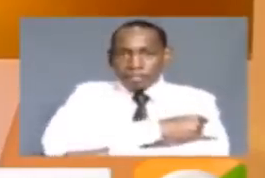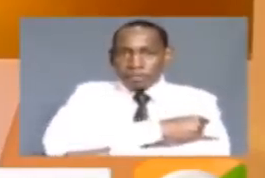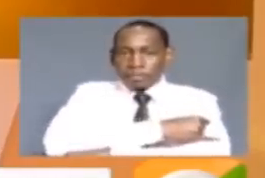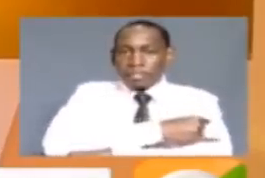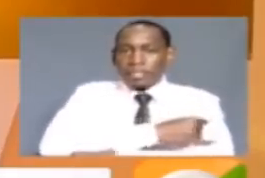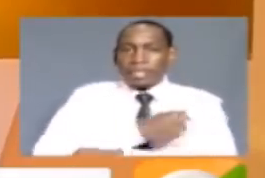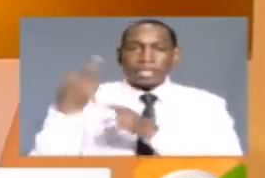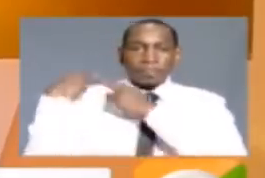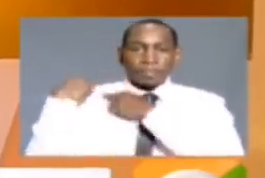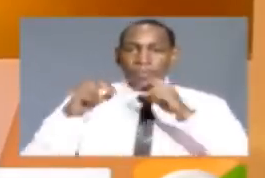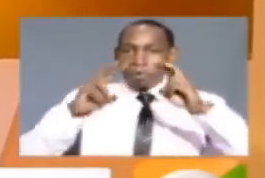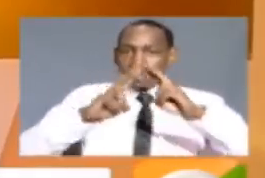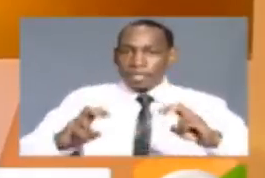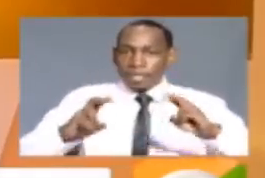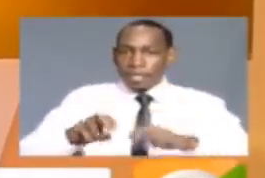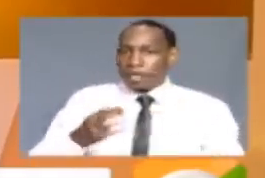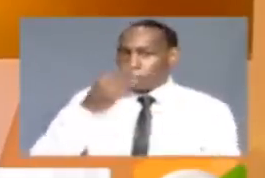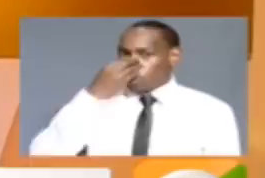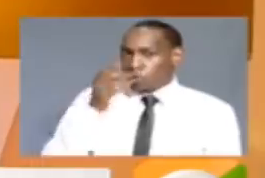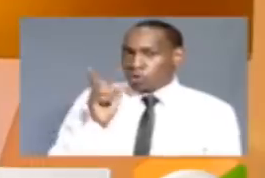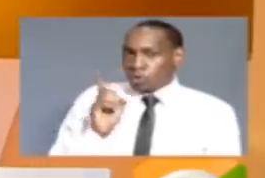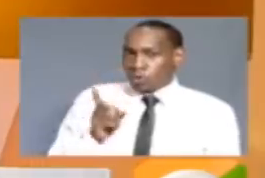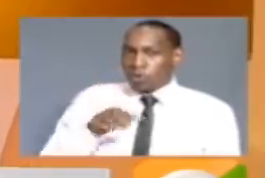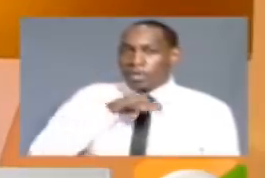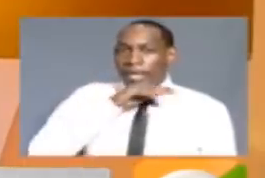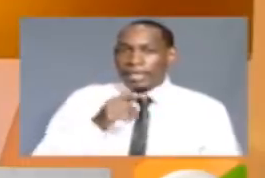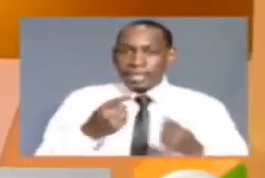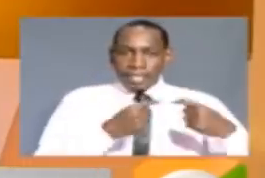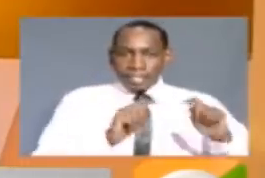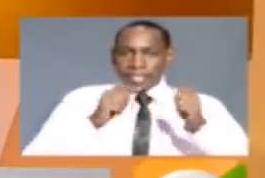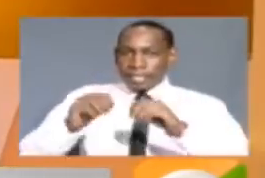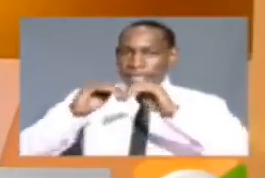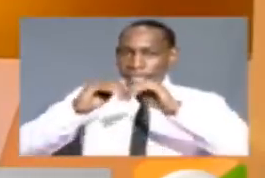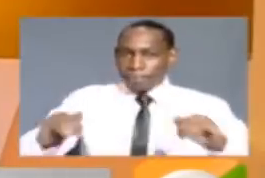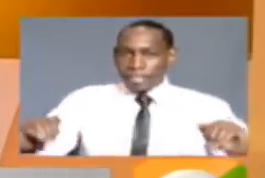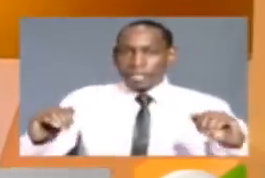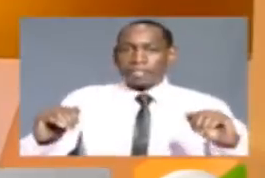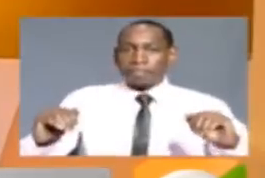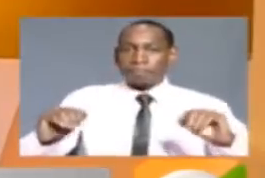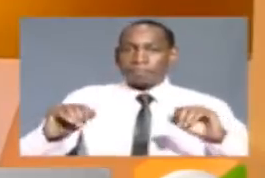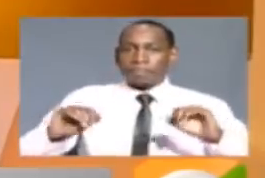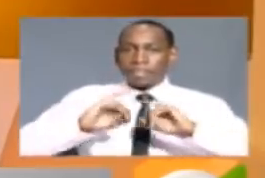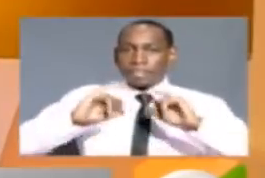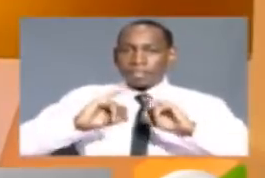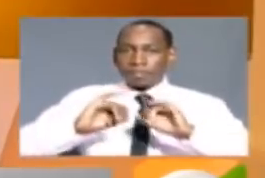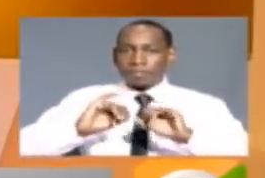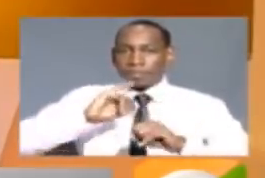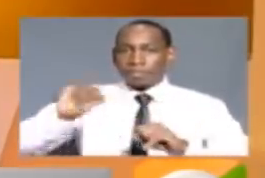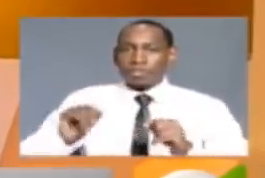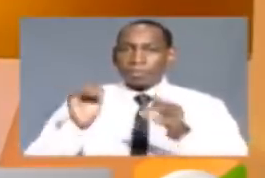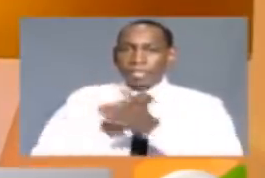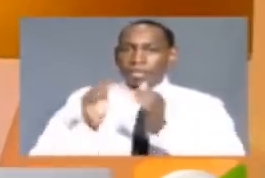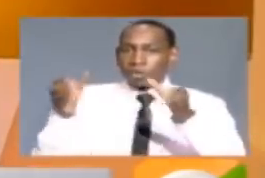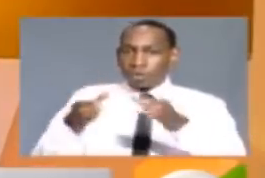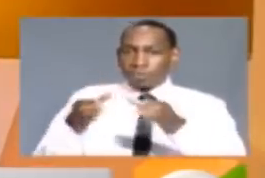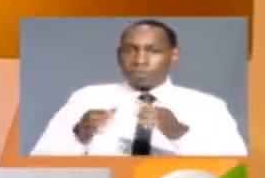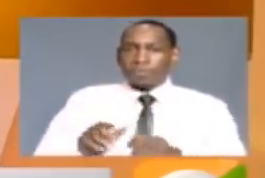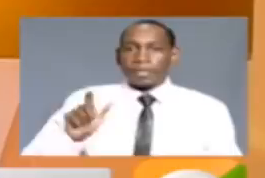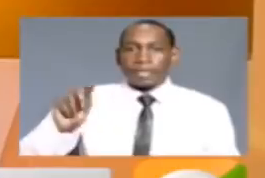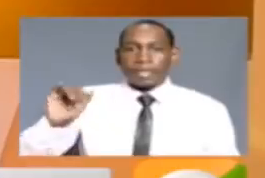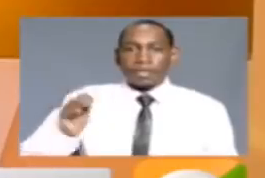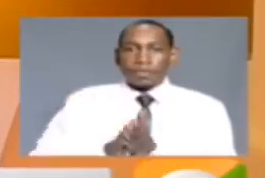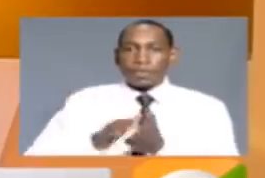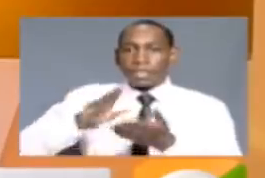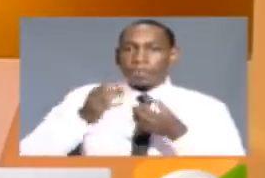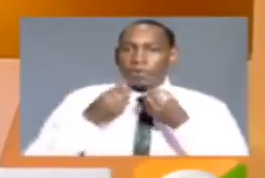uchunguzi. Naye Ruto amemuonya Raila dhidi ya jaribio la kutaka kuleta mgawanyiko katika chama cha Jubilee. Stephen Leto ana maelezo